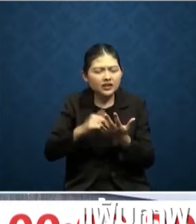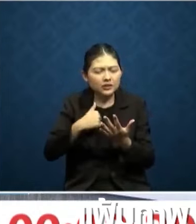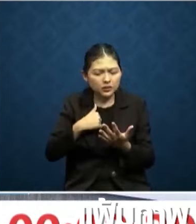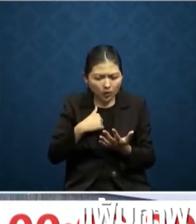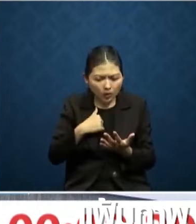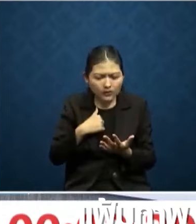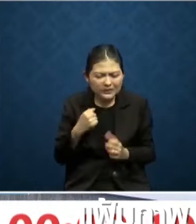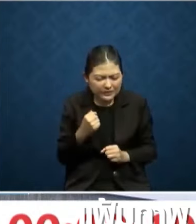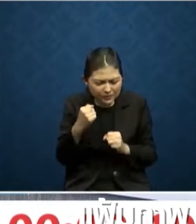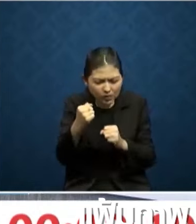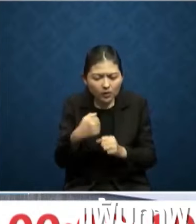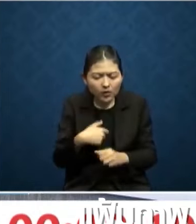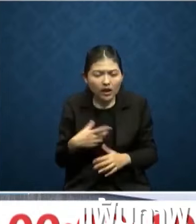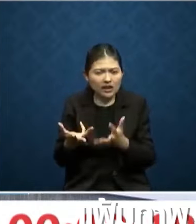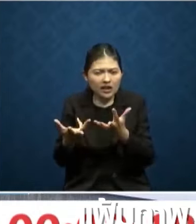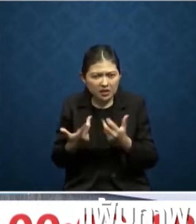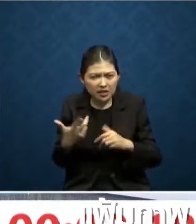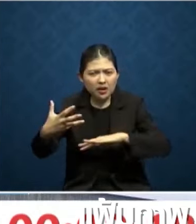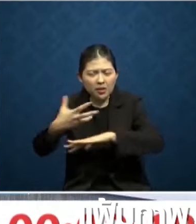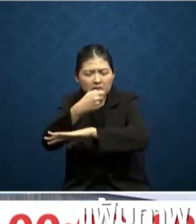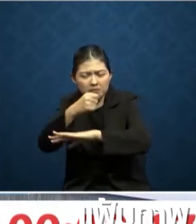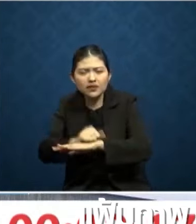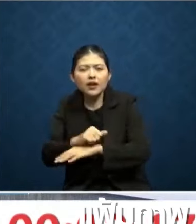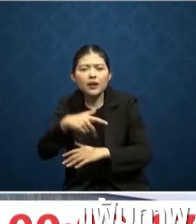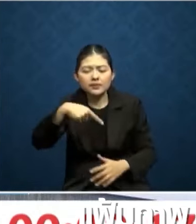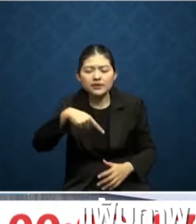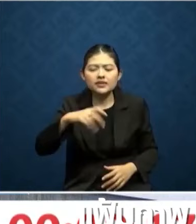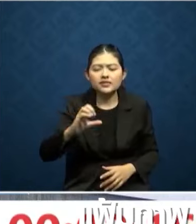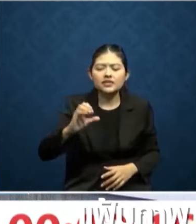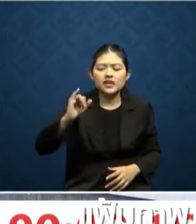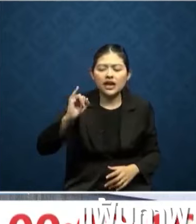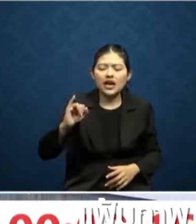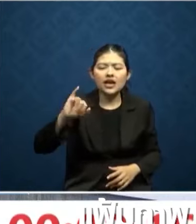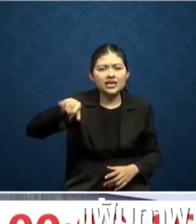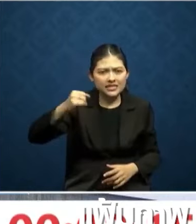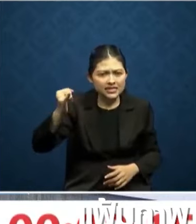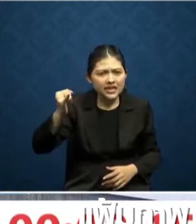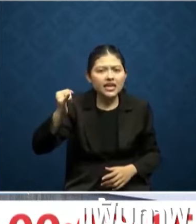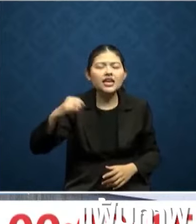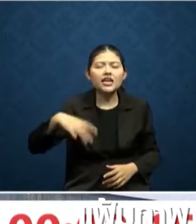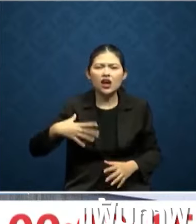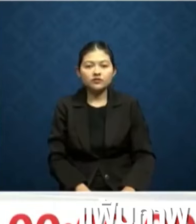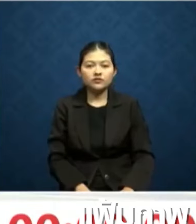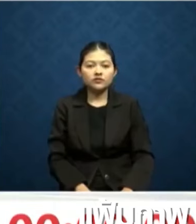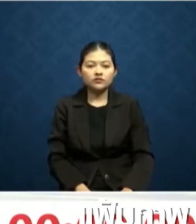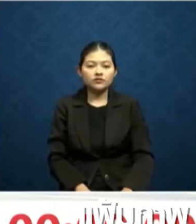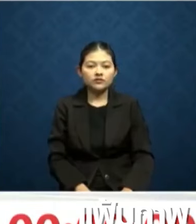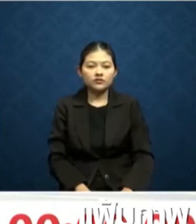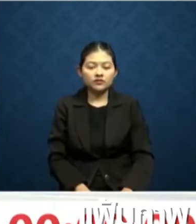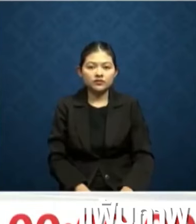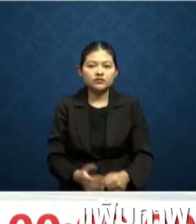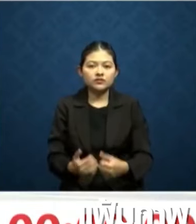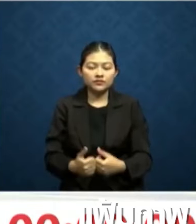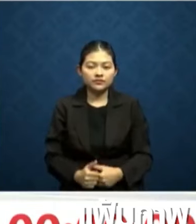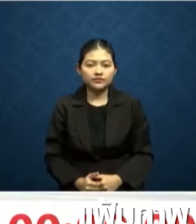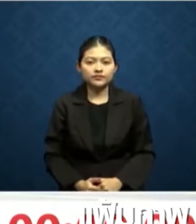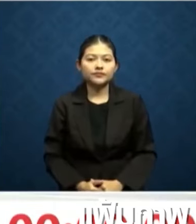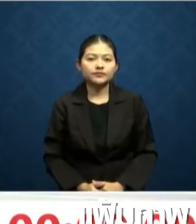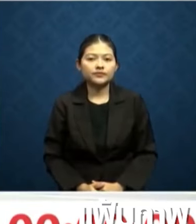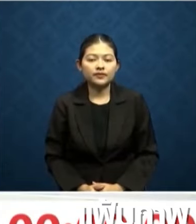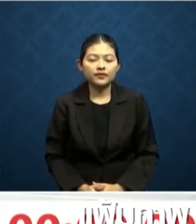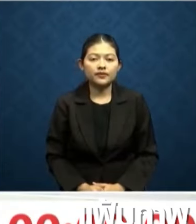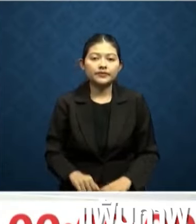จะมีขึ้นแต่สว.หลายคนเชื่อว่ากกต.จะประกาศรับรองสว.ชุดใหม่ภายในกำหนดเวลาเดิมคือ2กรกฎาคมและเ